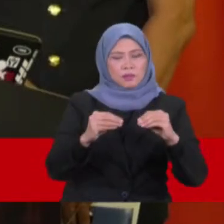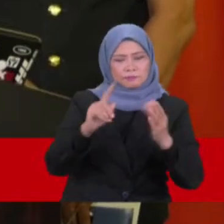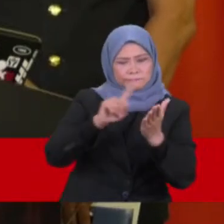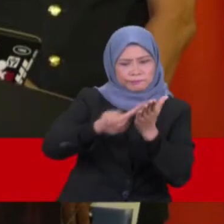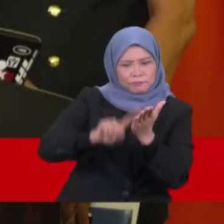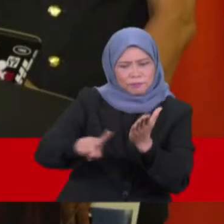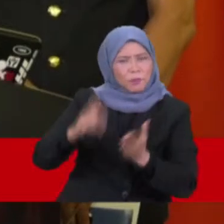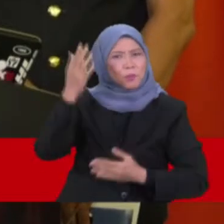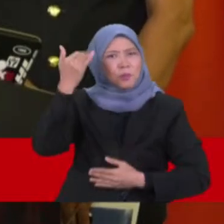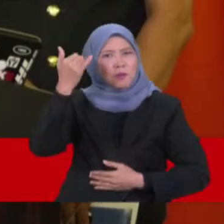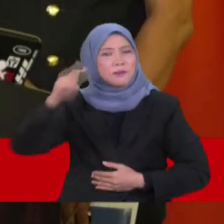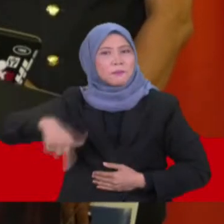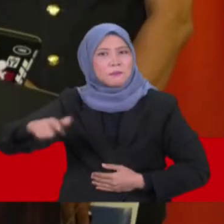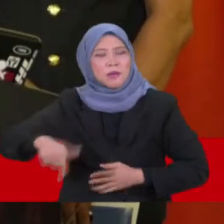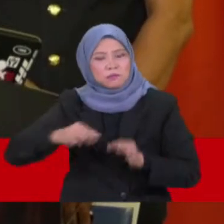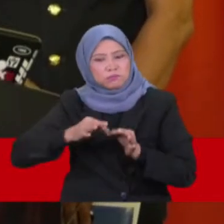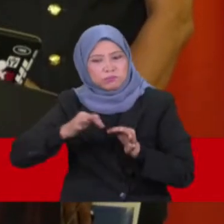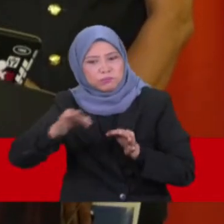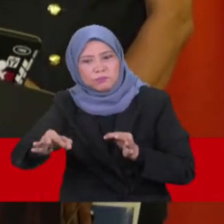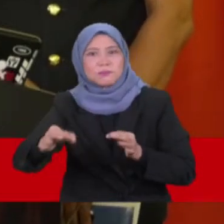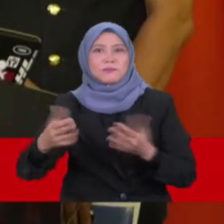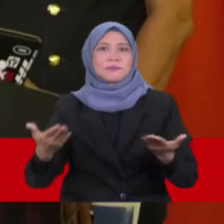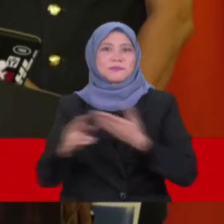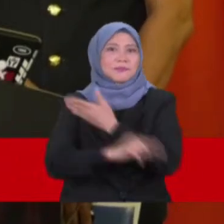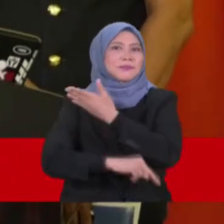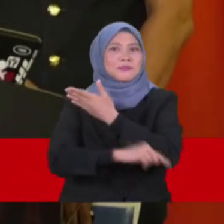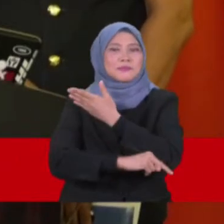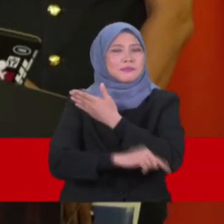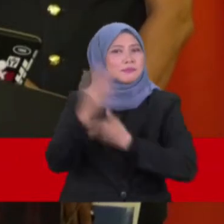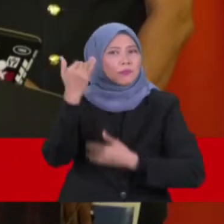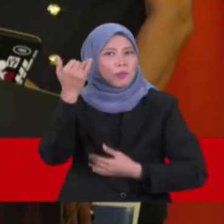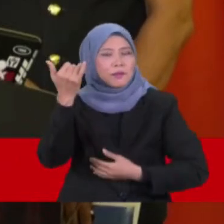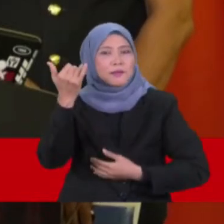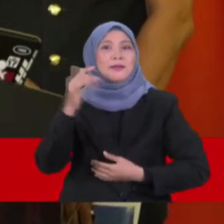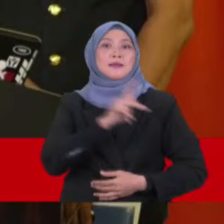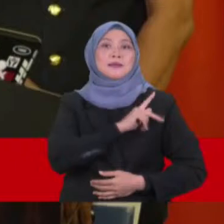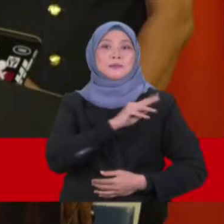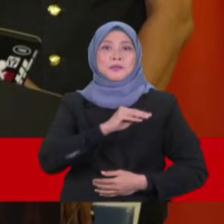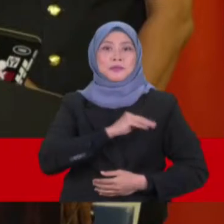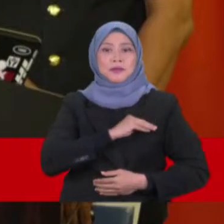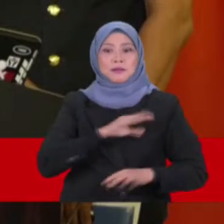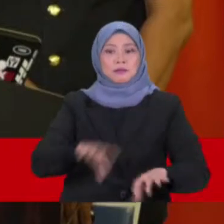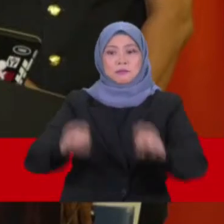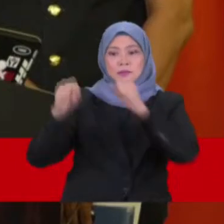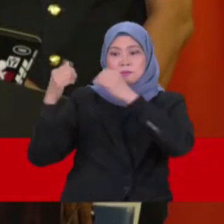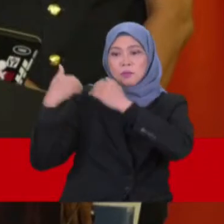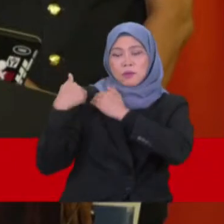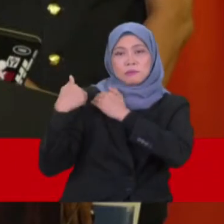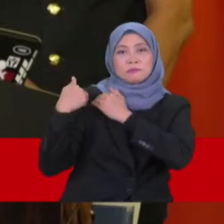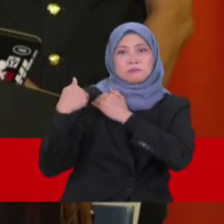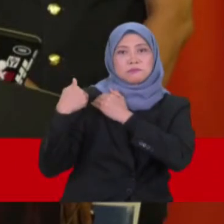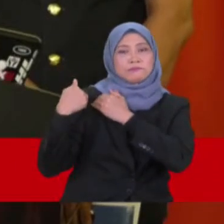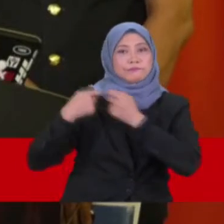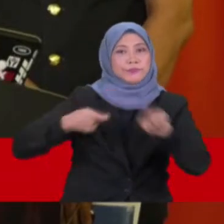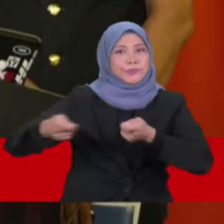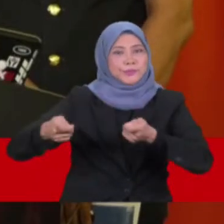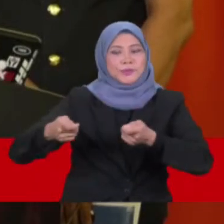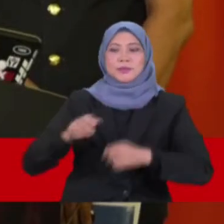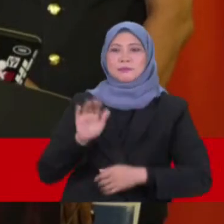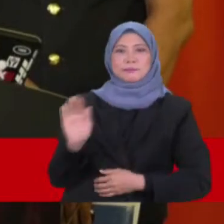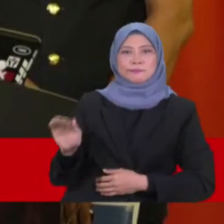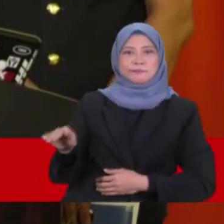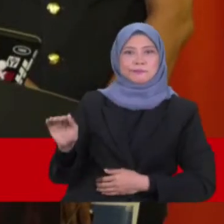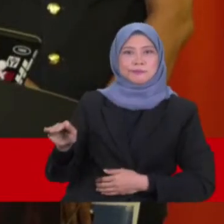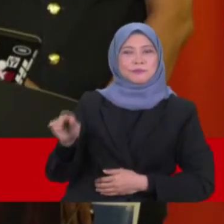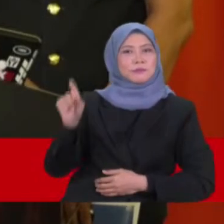punca kelewatan pelaksanaan di beberapa negeri dan kementerian yang menyeliakan negeri tersebut telah diminta